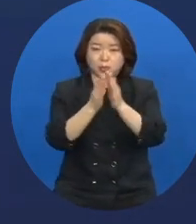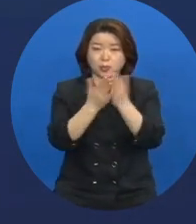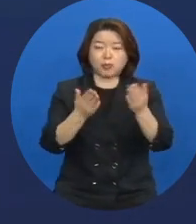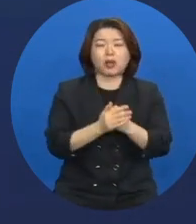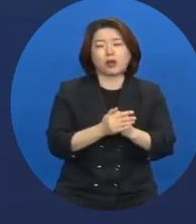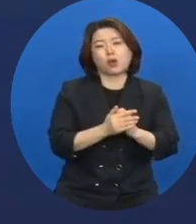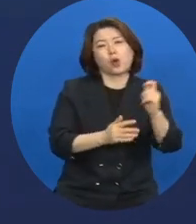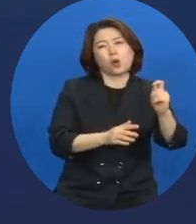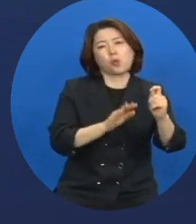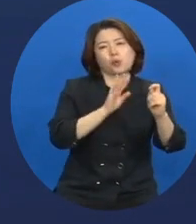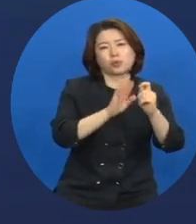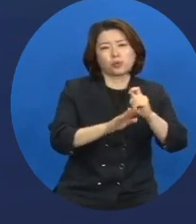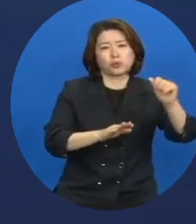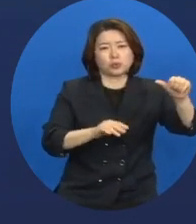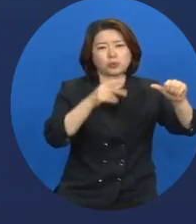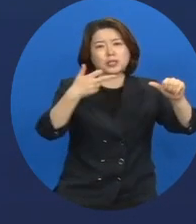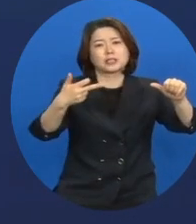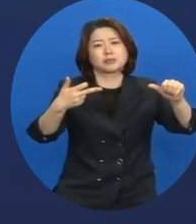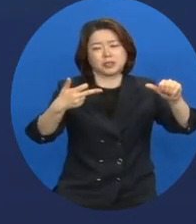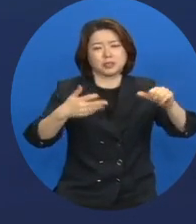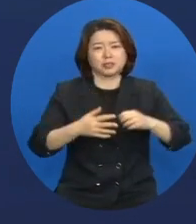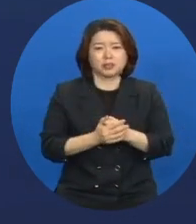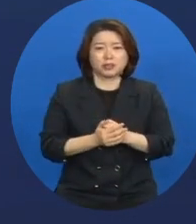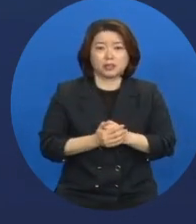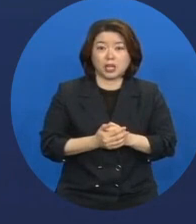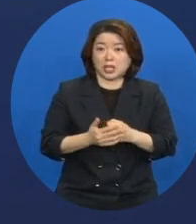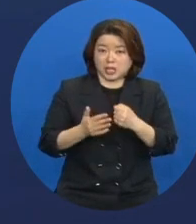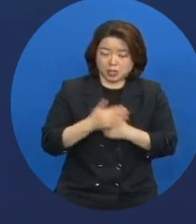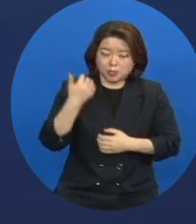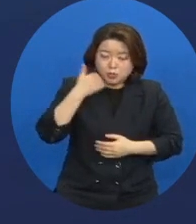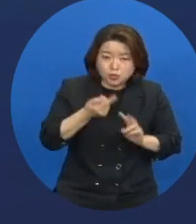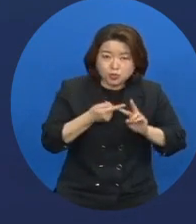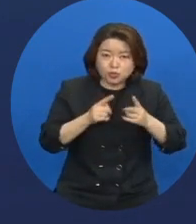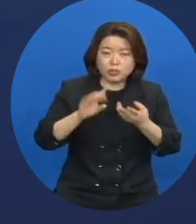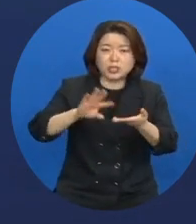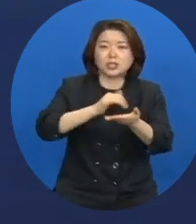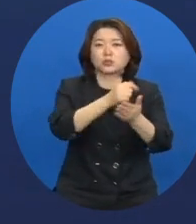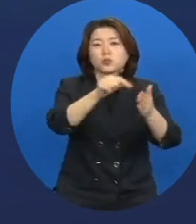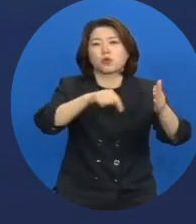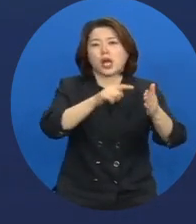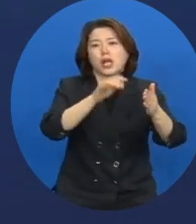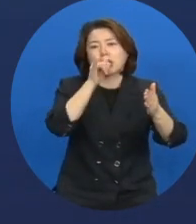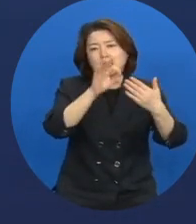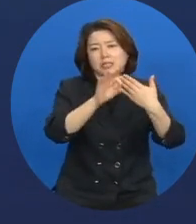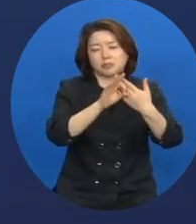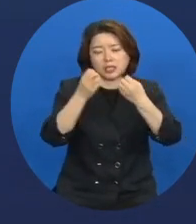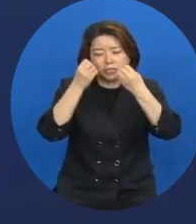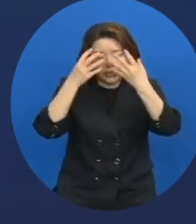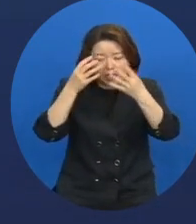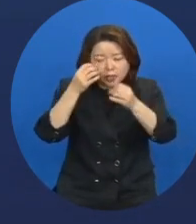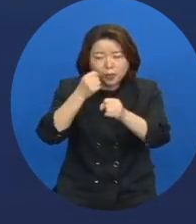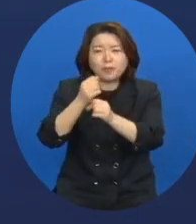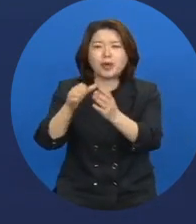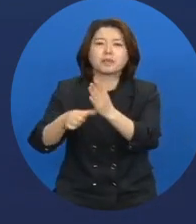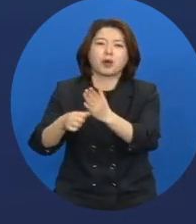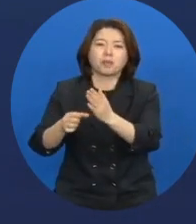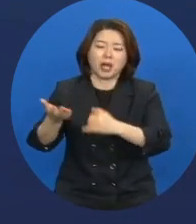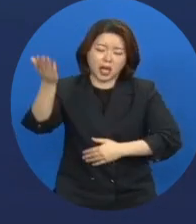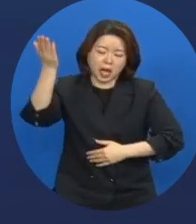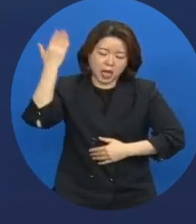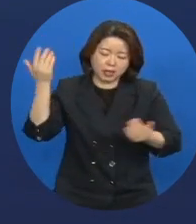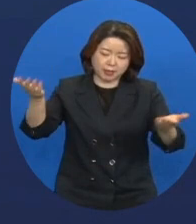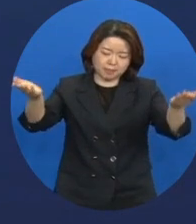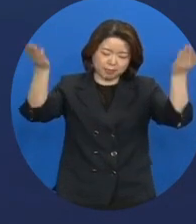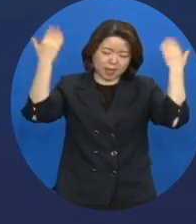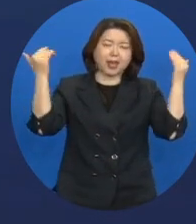5장 17절입니다. 그런즉 누구든지 그리스도 안에 있으면 새로운 피조물이라. 이전 것은